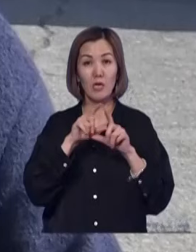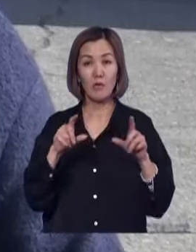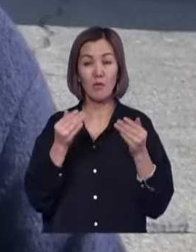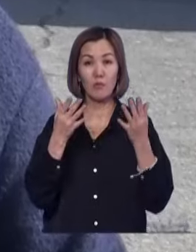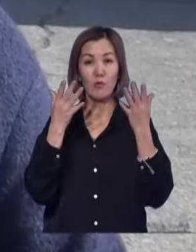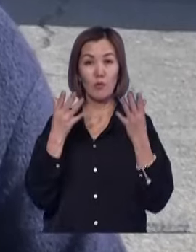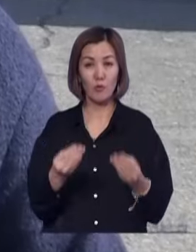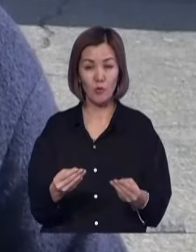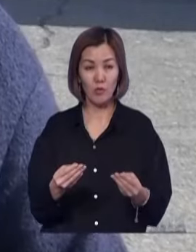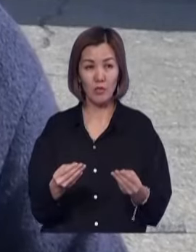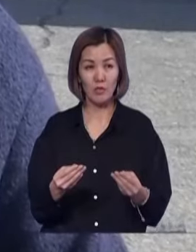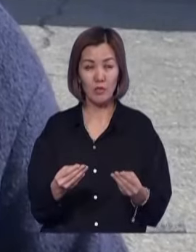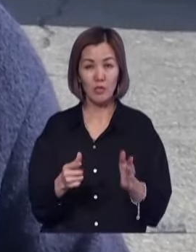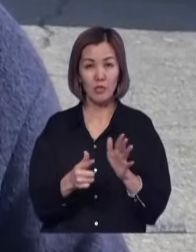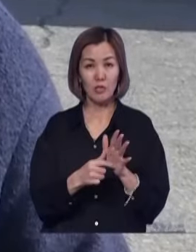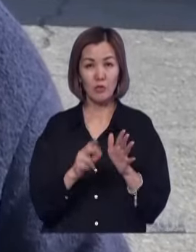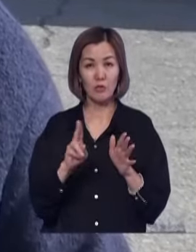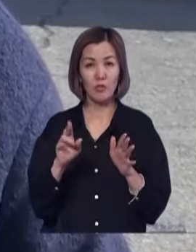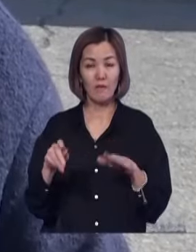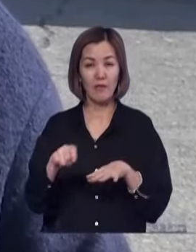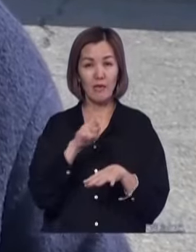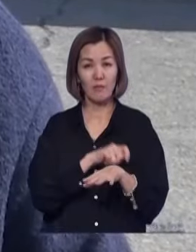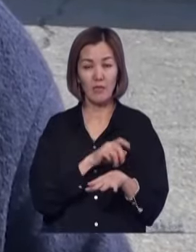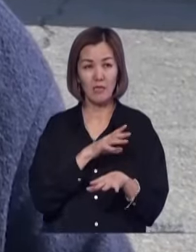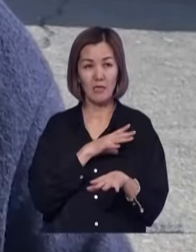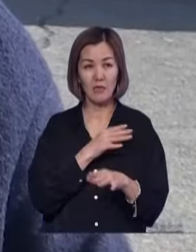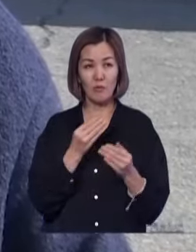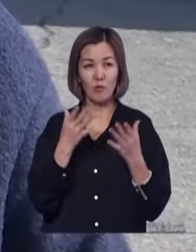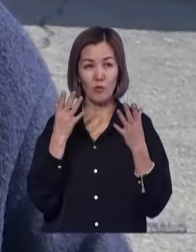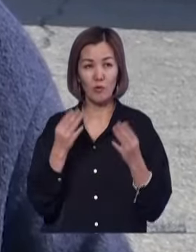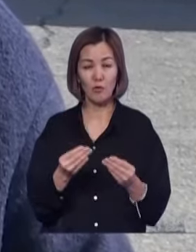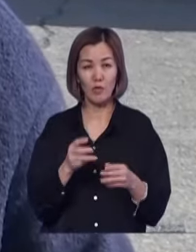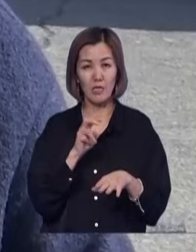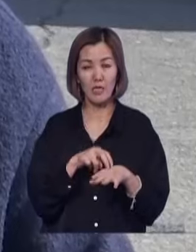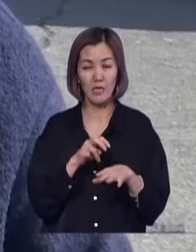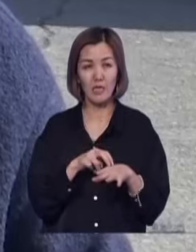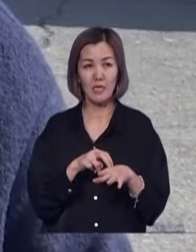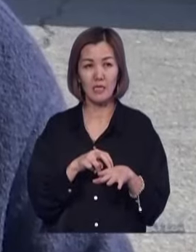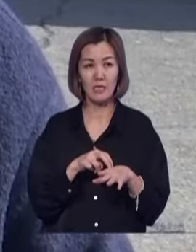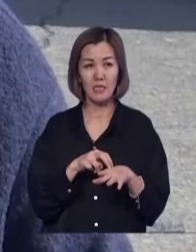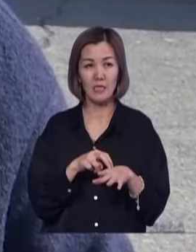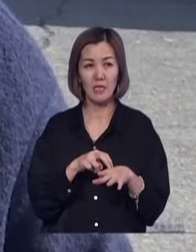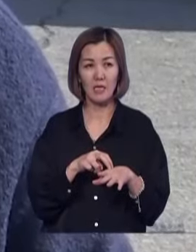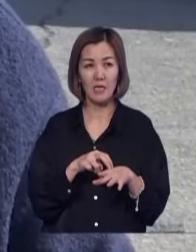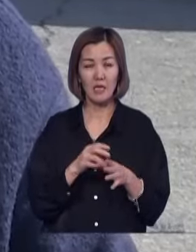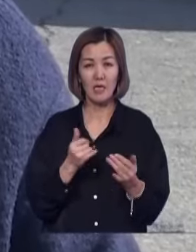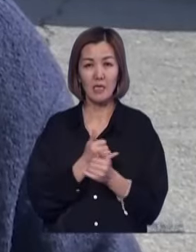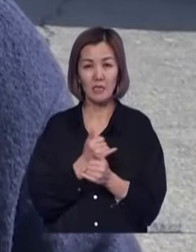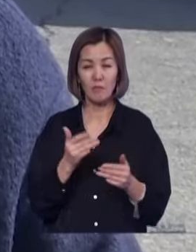бүгінгі күні 700 квадрат метрін біз бүгінгі күнге как дәрігерлік амбулатория ретінде қолданылып